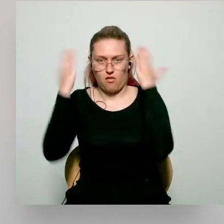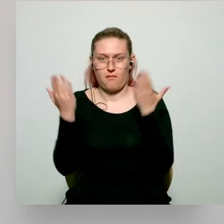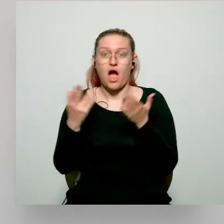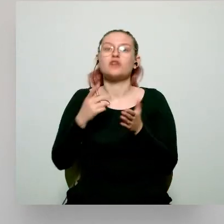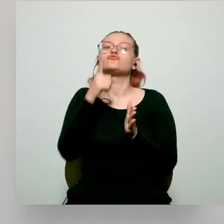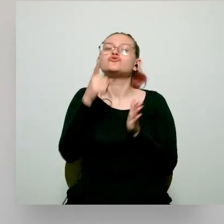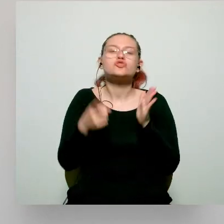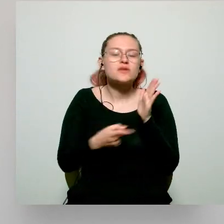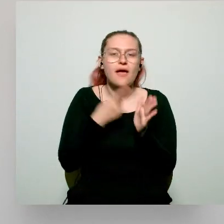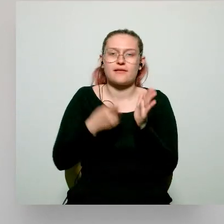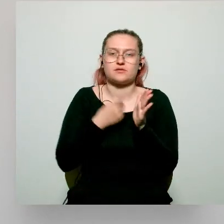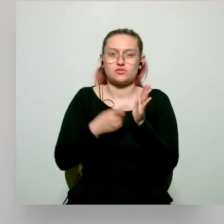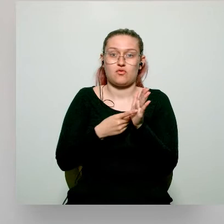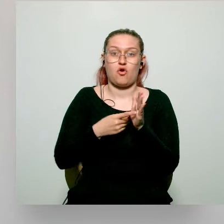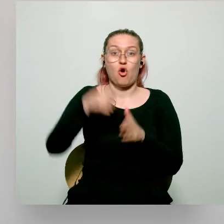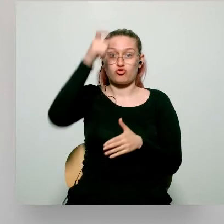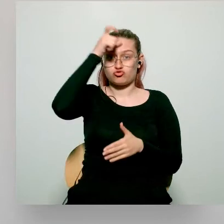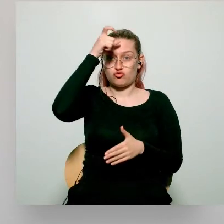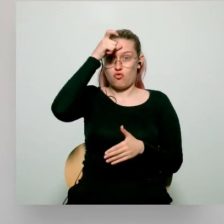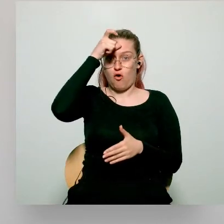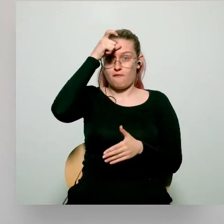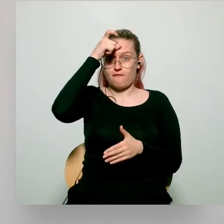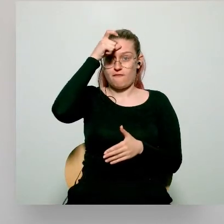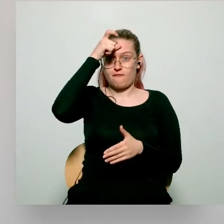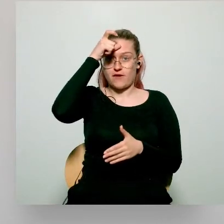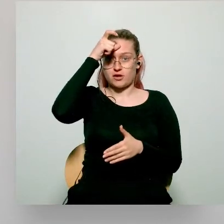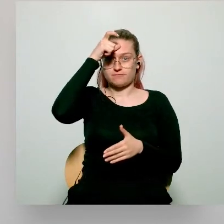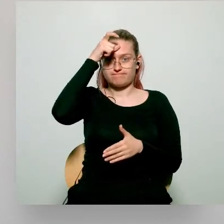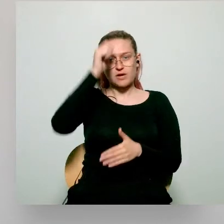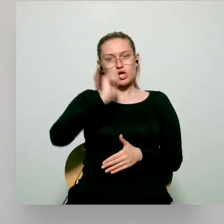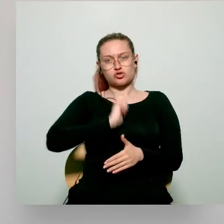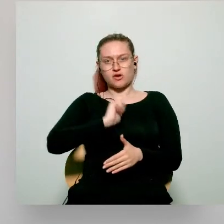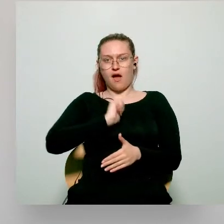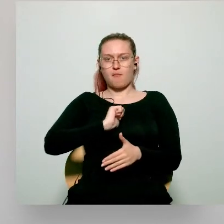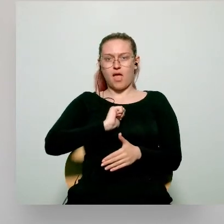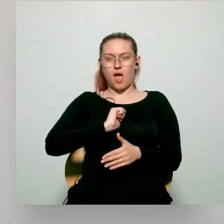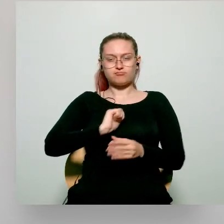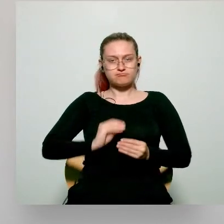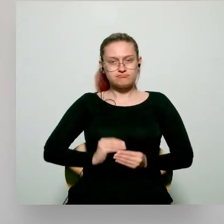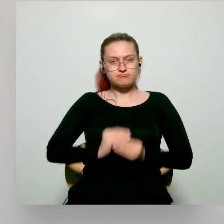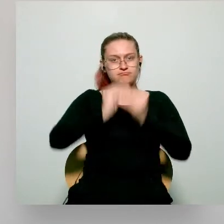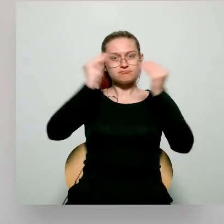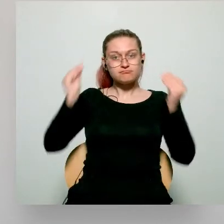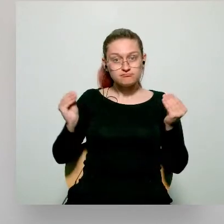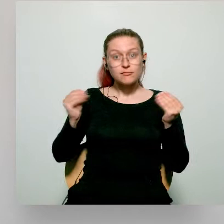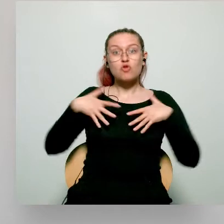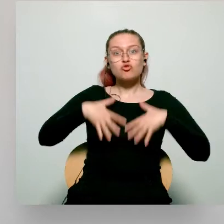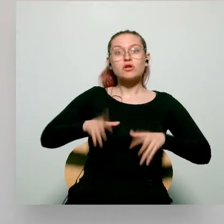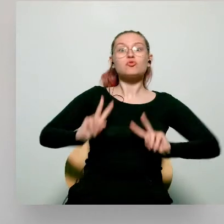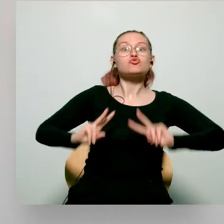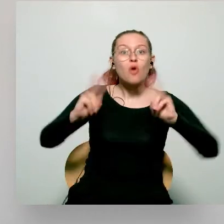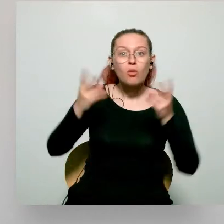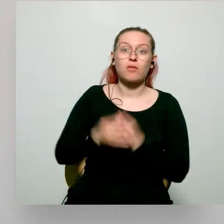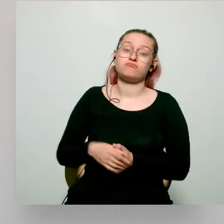kształtując się i kształtując tę tożsamość, otrzymuje ją od swoich rodziców, od środowiska, w